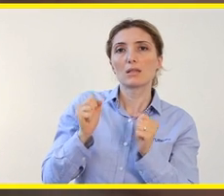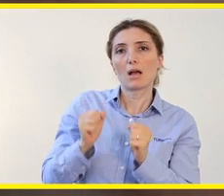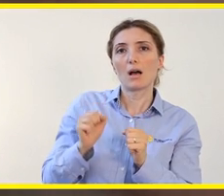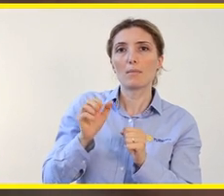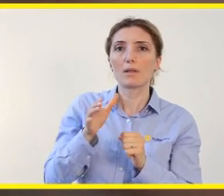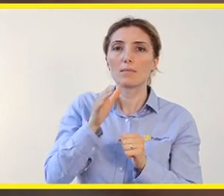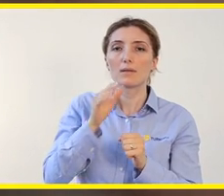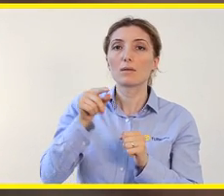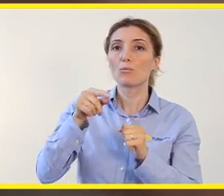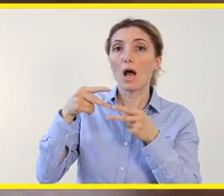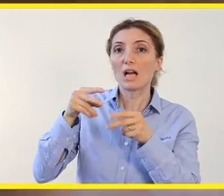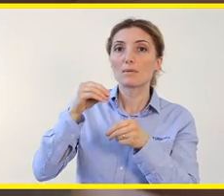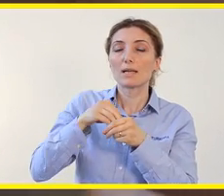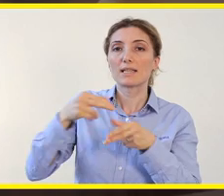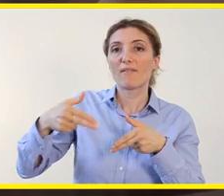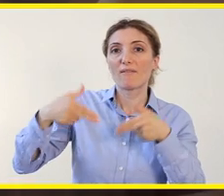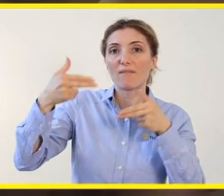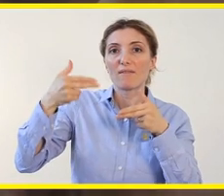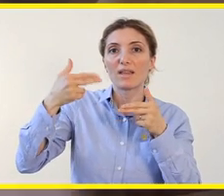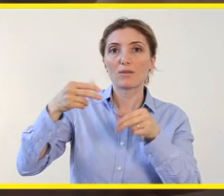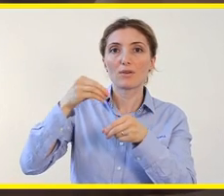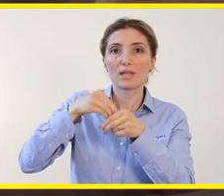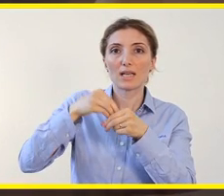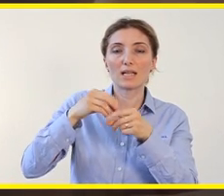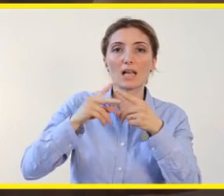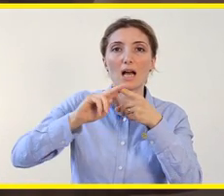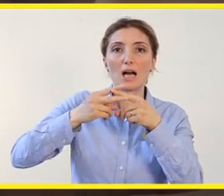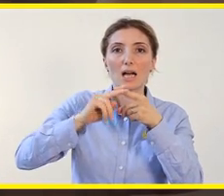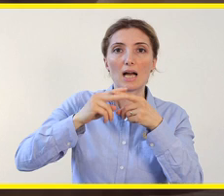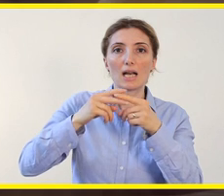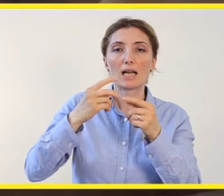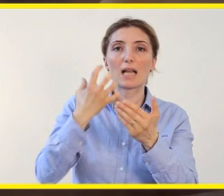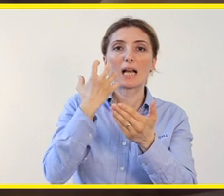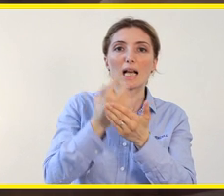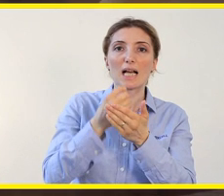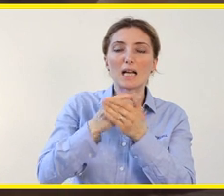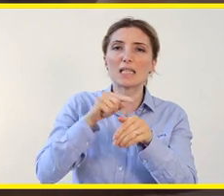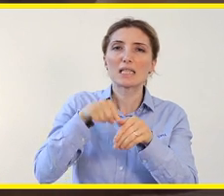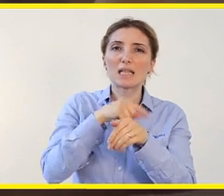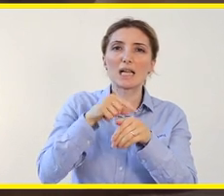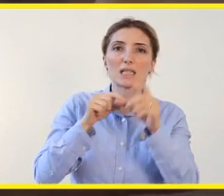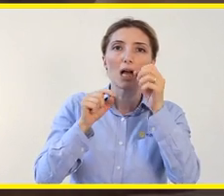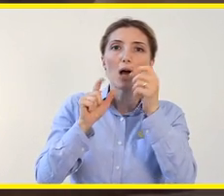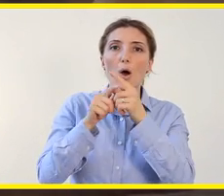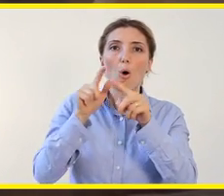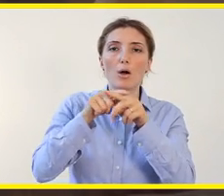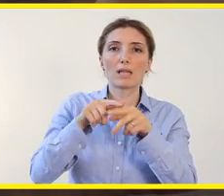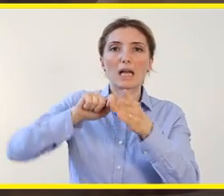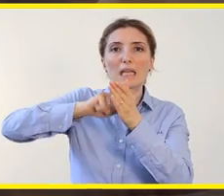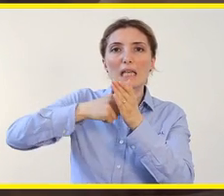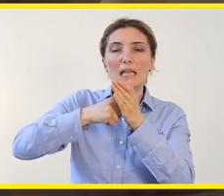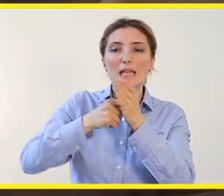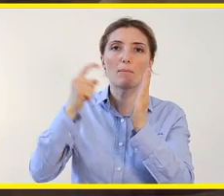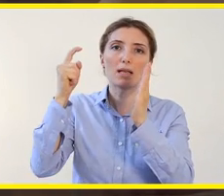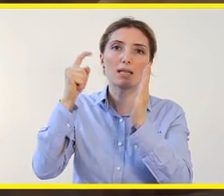için ayarlar butonunu tıklayarak video listesi altındaki kayıt sırasında odak kilitleme seçeneğini tıklayın.